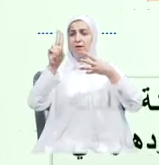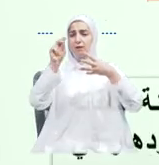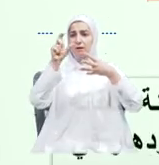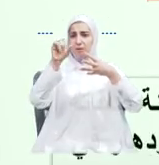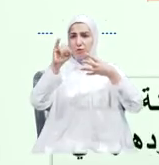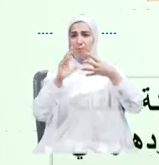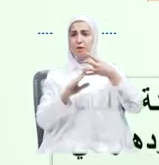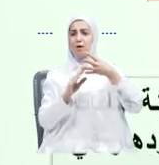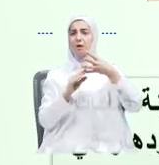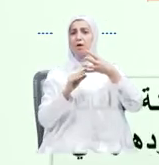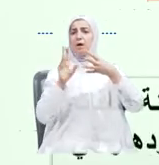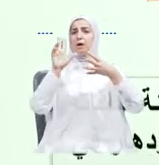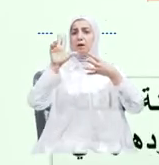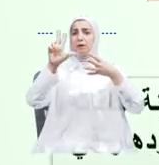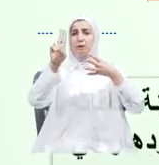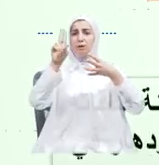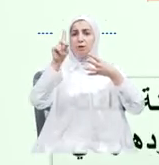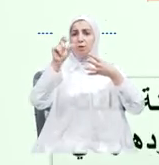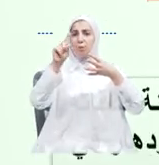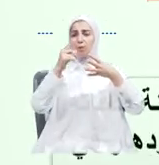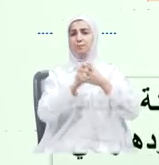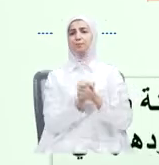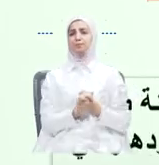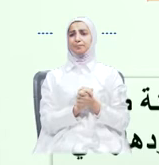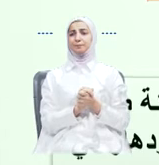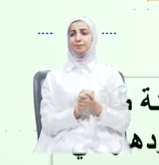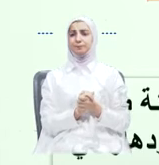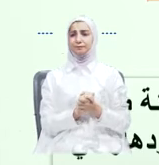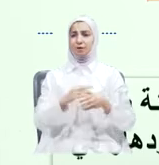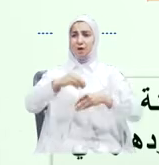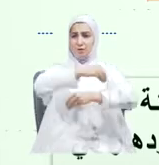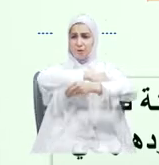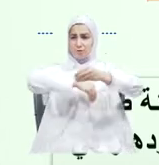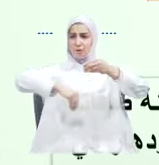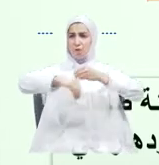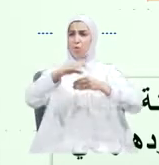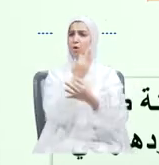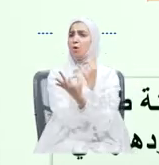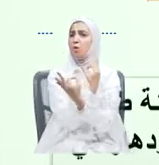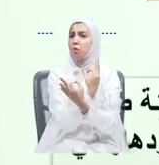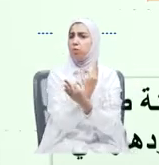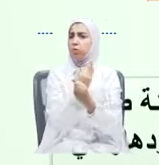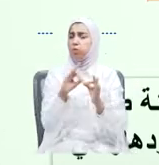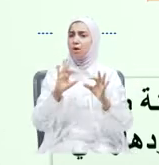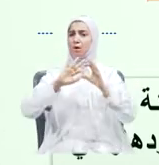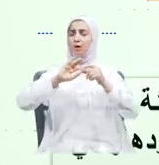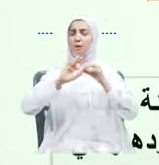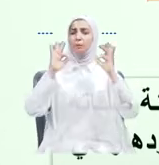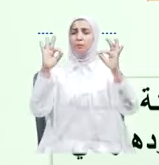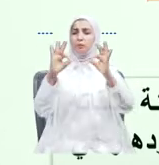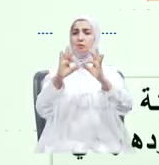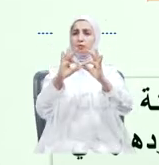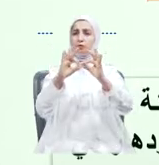وهنا سنجد المصطلح لمفهوم النهضة، وهو التحول الشامل في أوضاع المجتمع